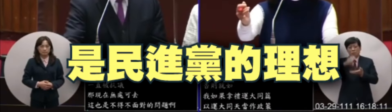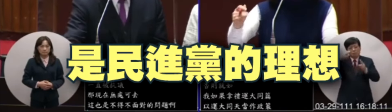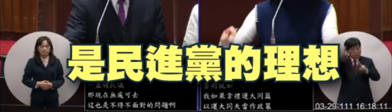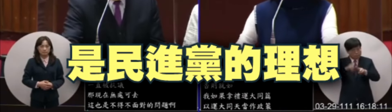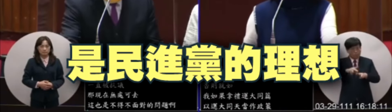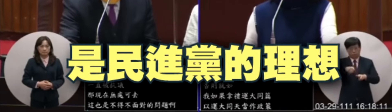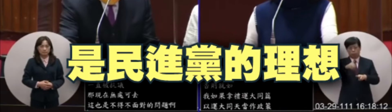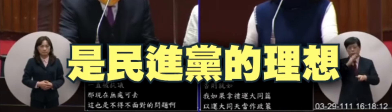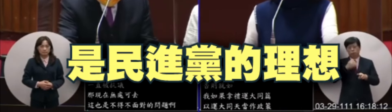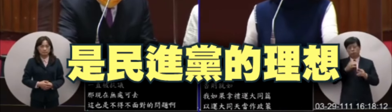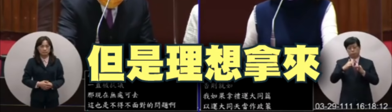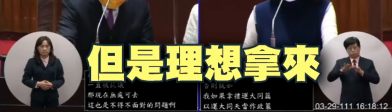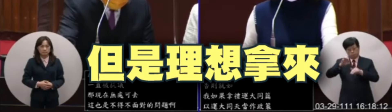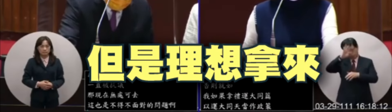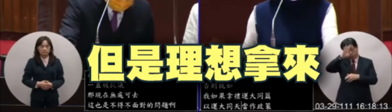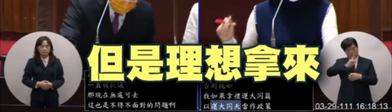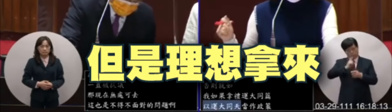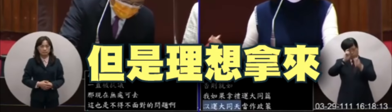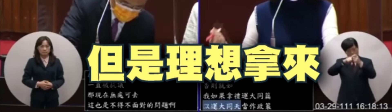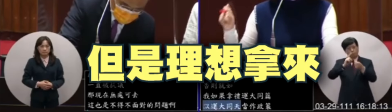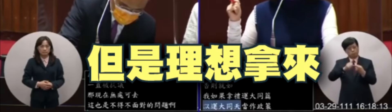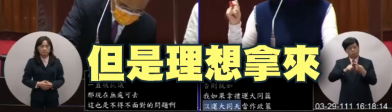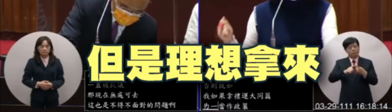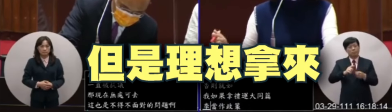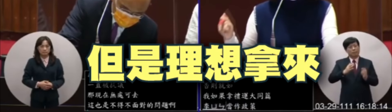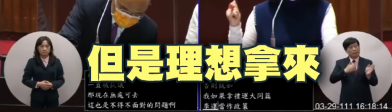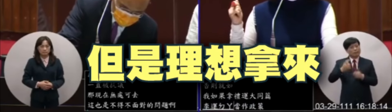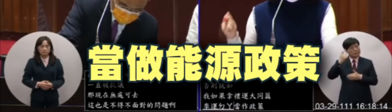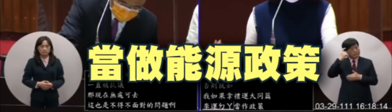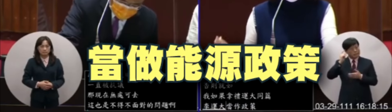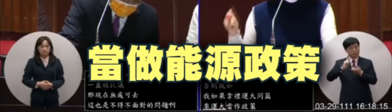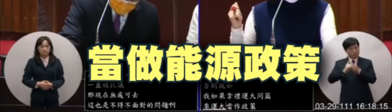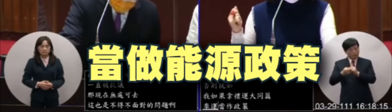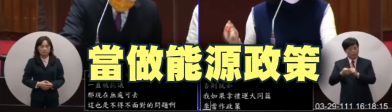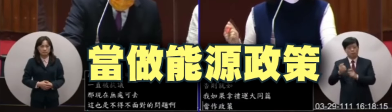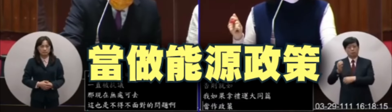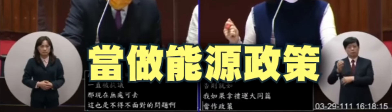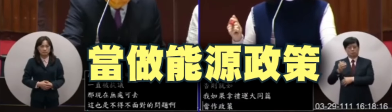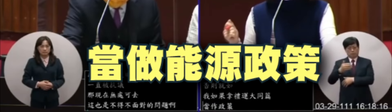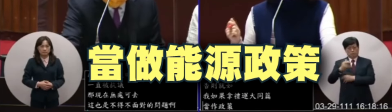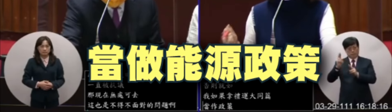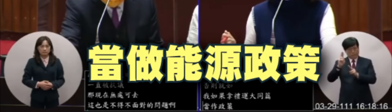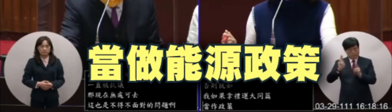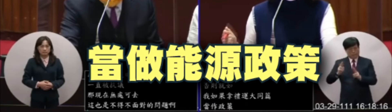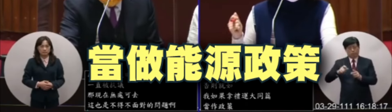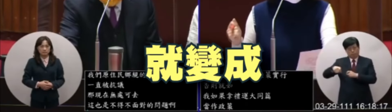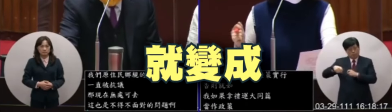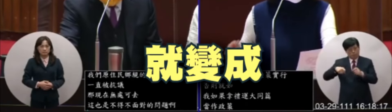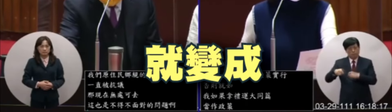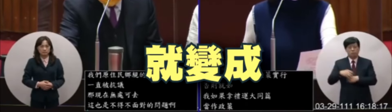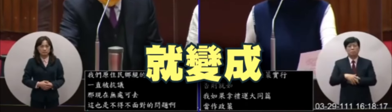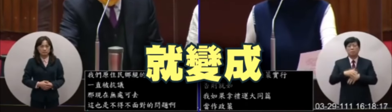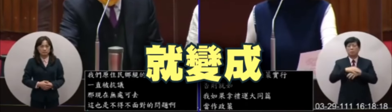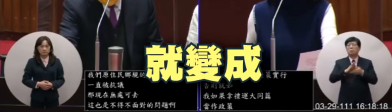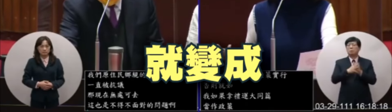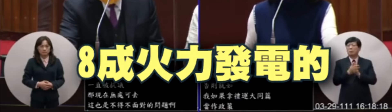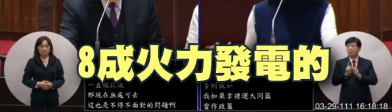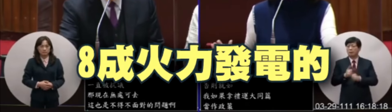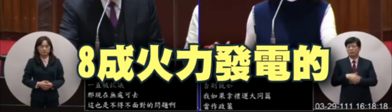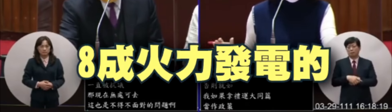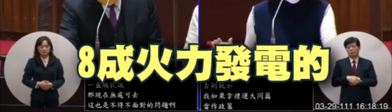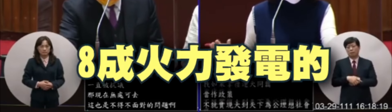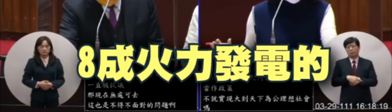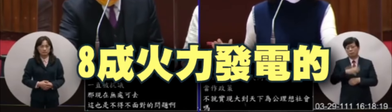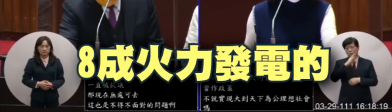民进党的理想，但是理想拿来当作能源政策，就变成